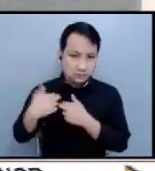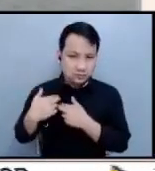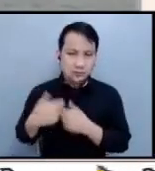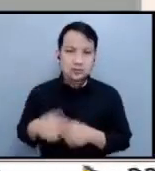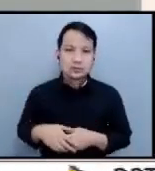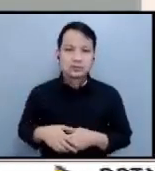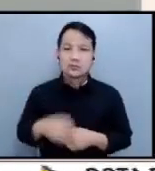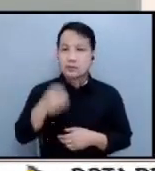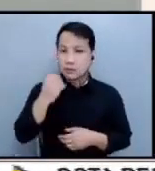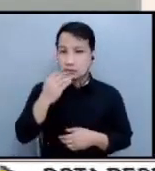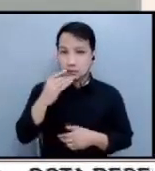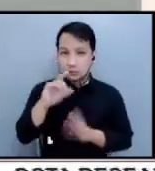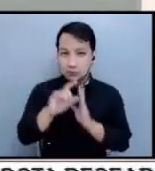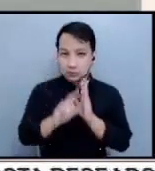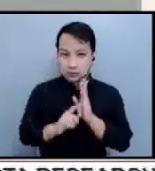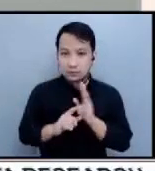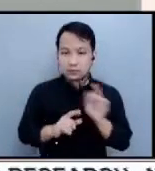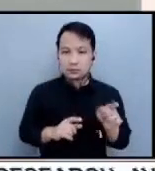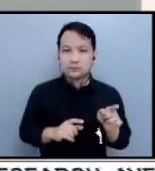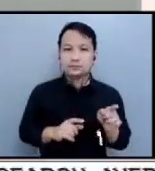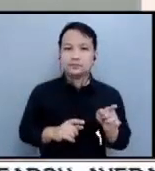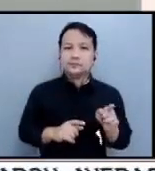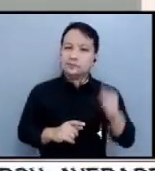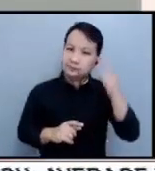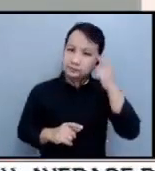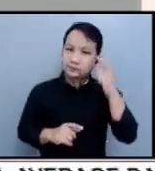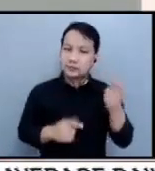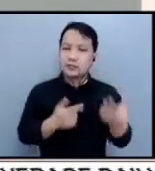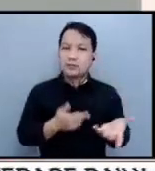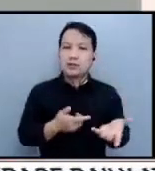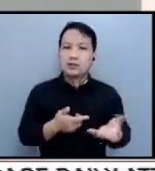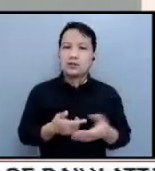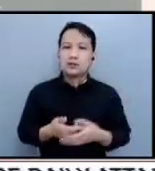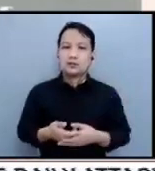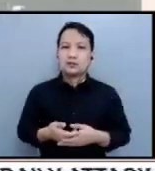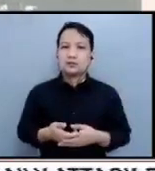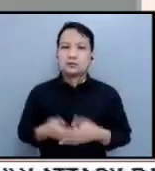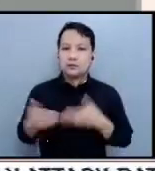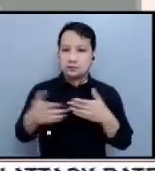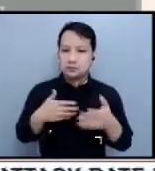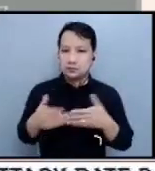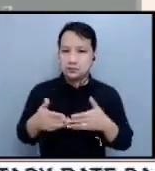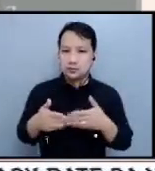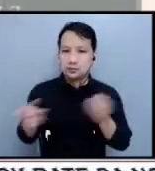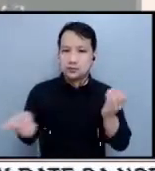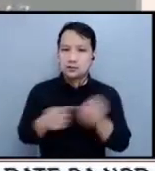Kong law, sa tingin namin ay hindi dapat mag-terminate ng